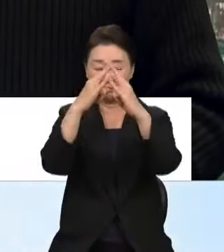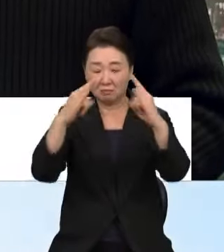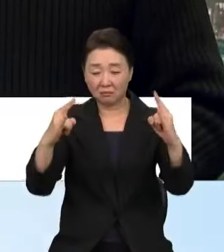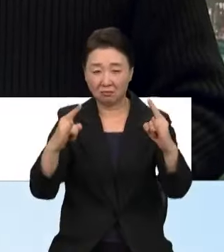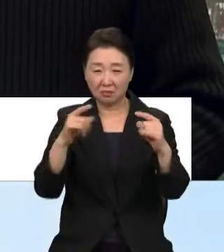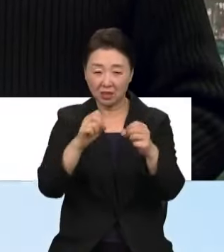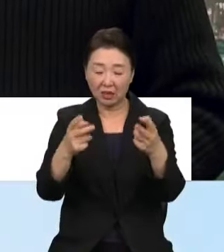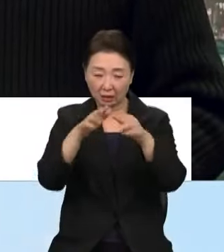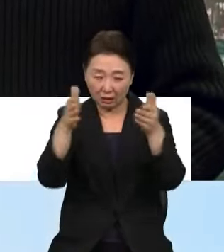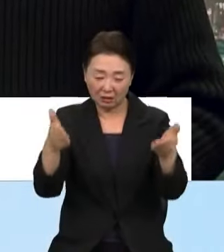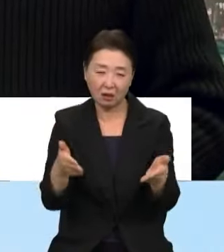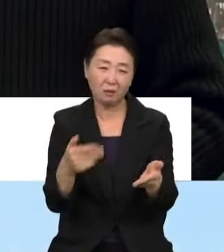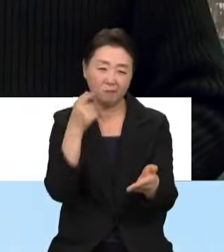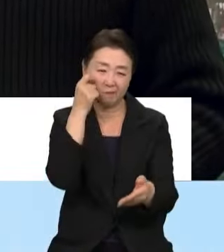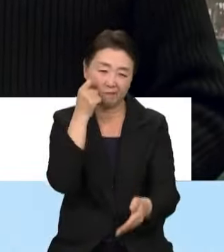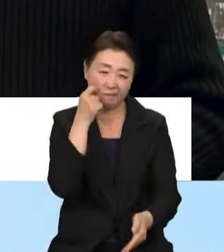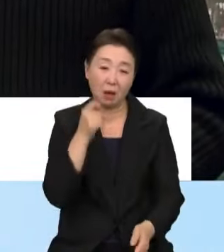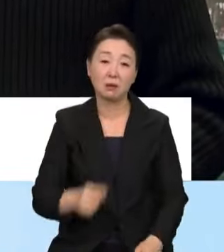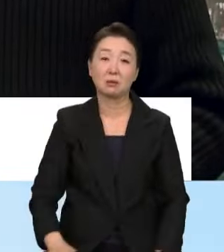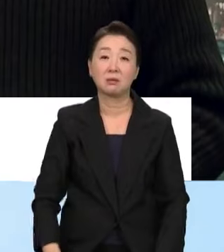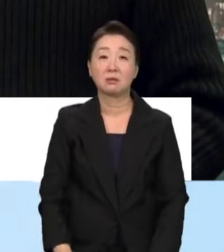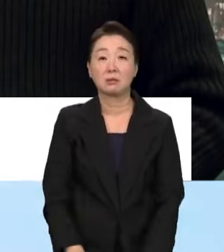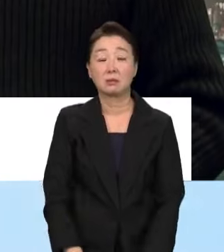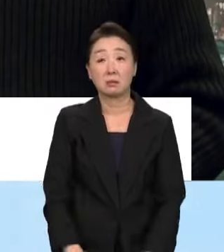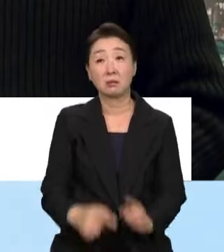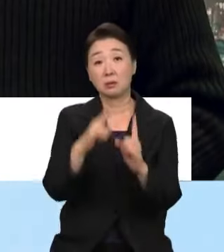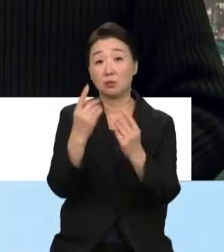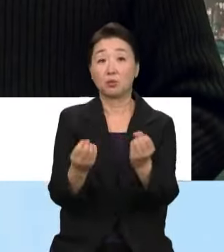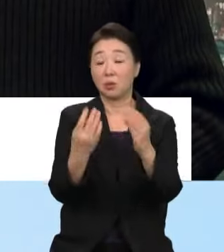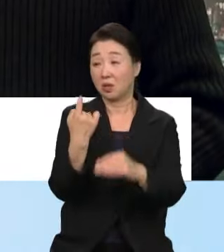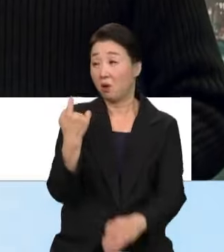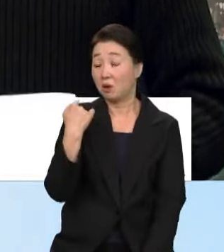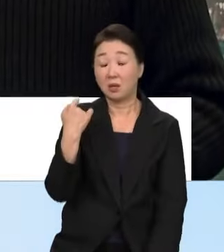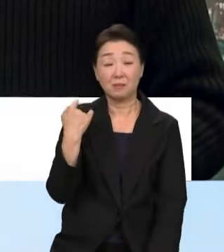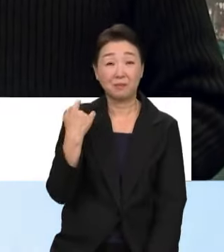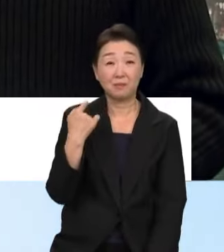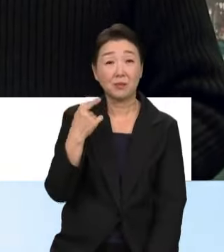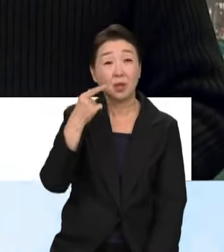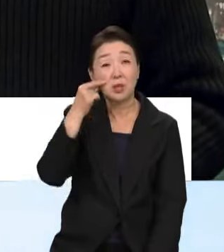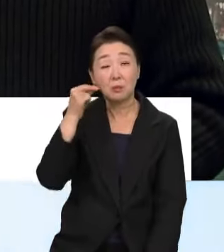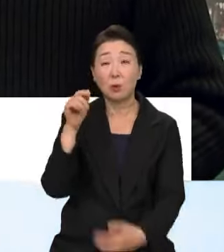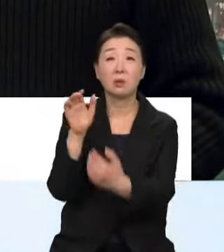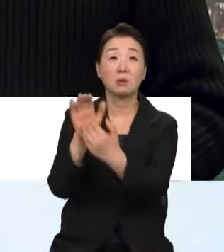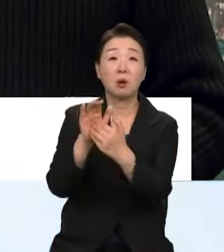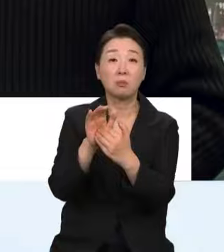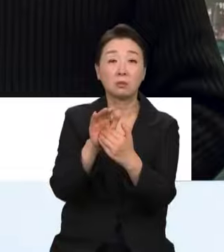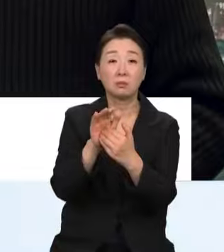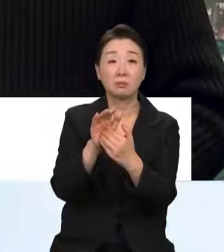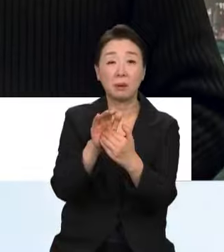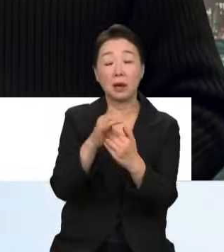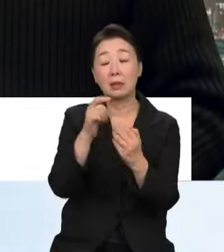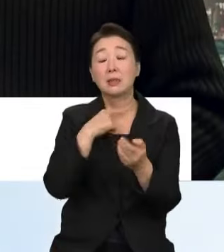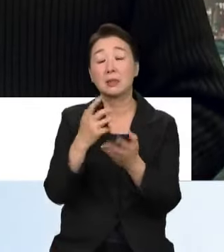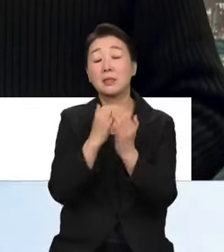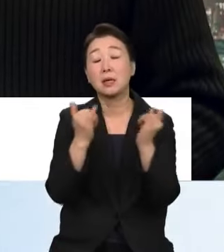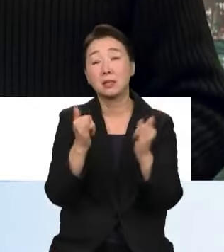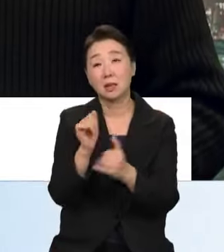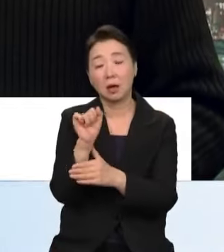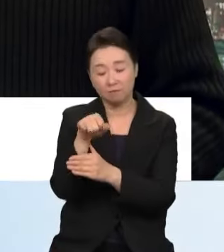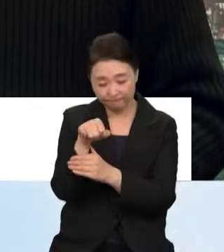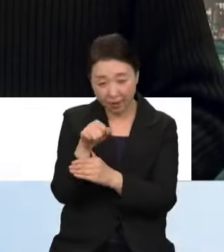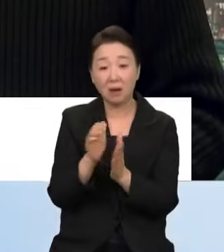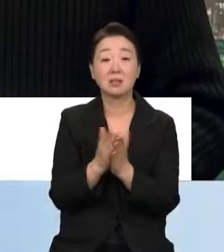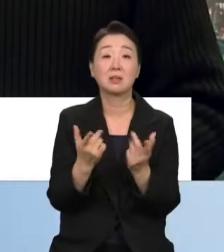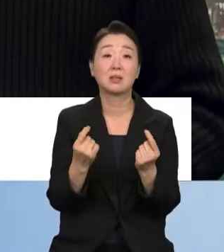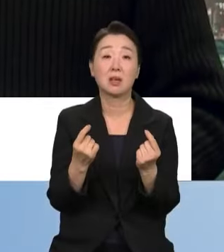서글프게 느껴질 정도였습니다 추도식은 어제 일본측이 거부한 희생자 묵념으로 시작됐는데요 박 박철희